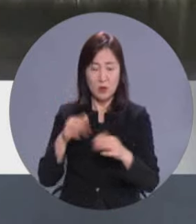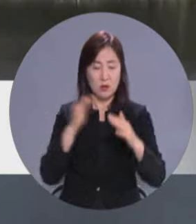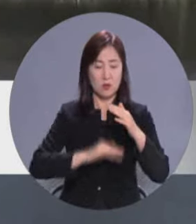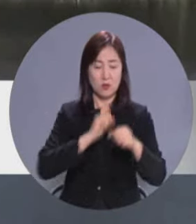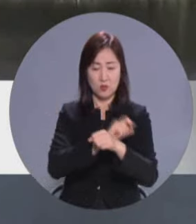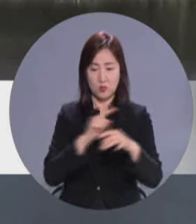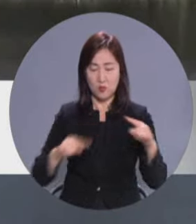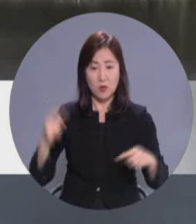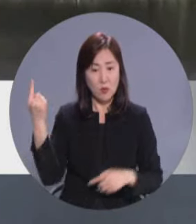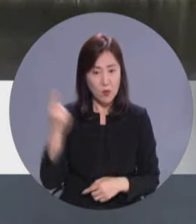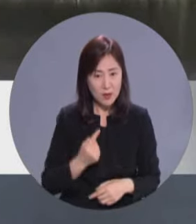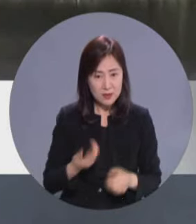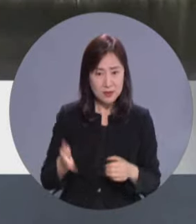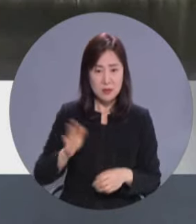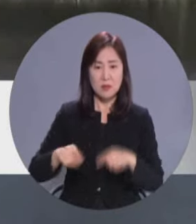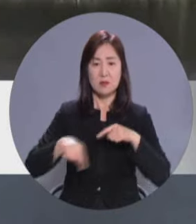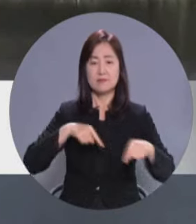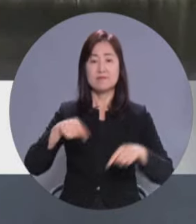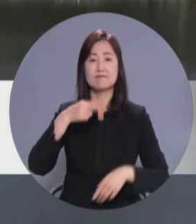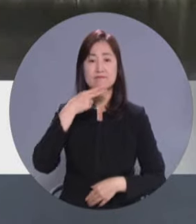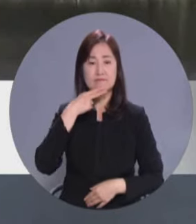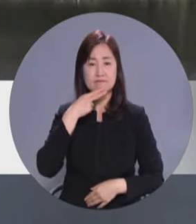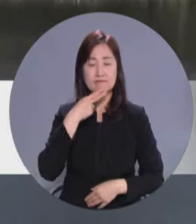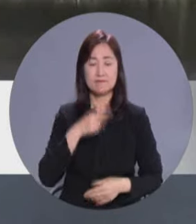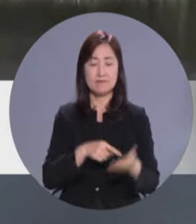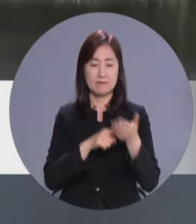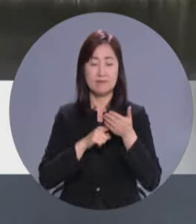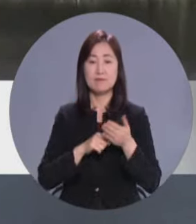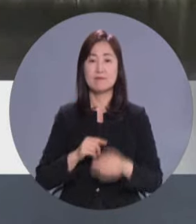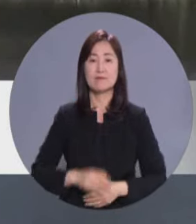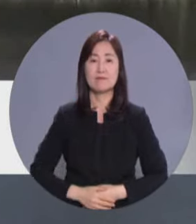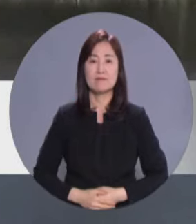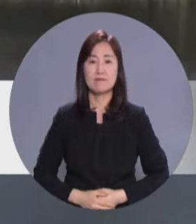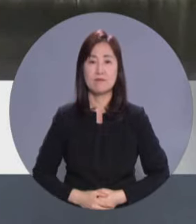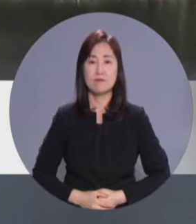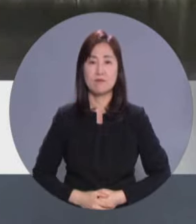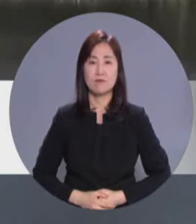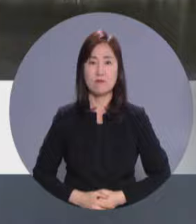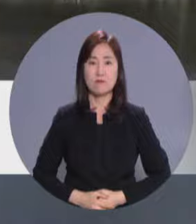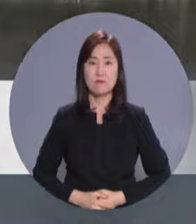특별한 조치를 취하지 않은 것으로 드러났습니다 천홍희